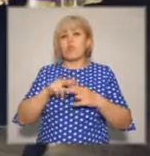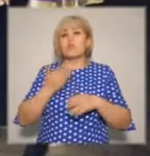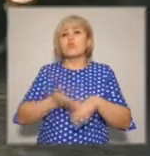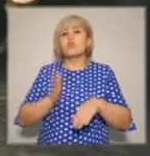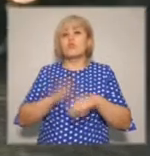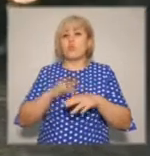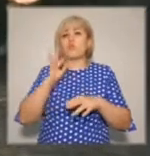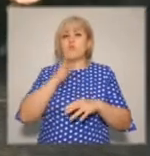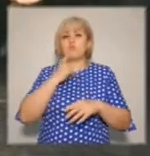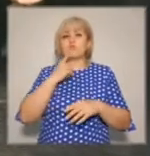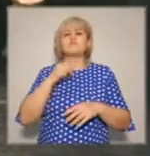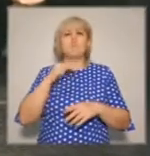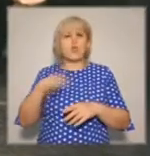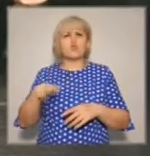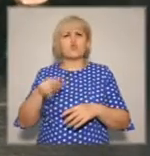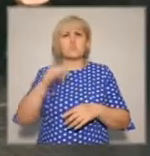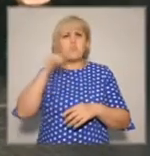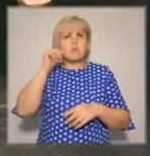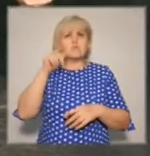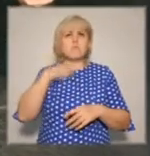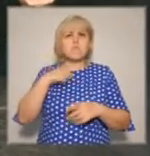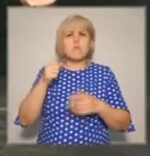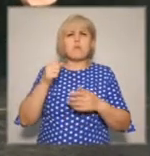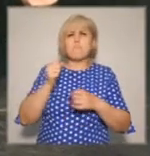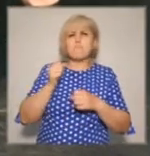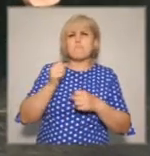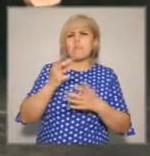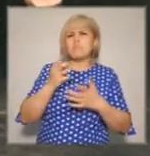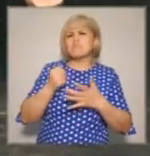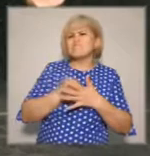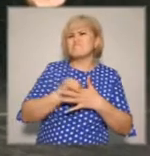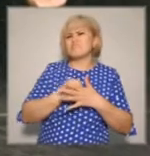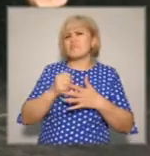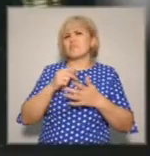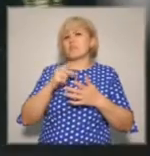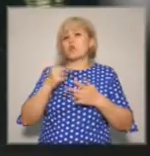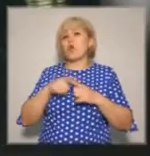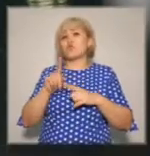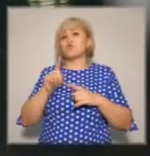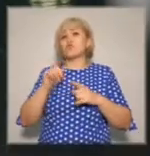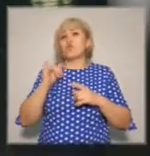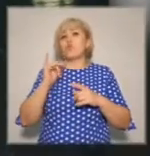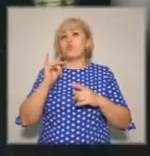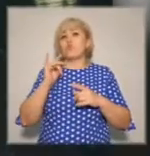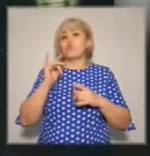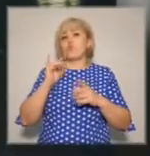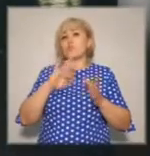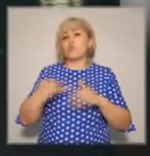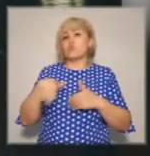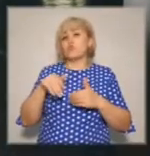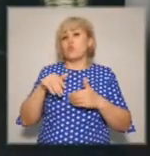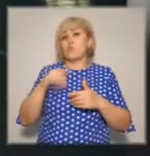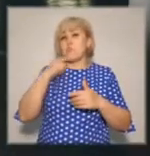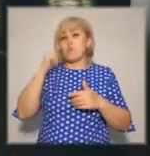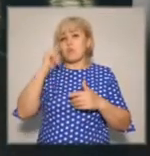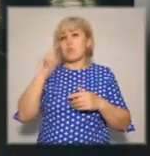первый открытый урок. Маме говорят, знаете, у вас очень талантливая девочка, несмотря на то, что данных никаких особых нет, но она так